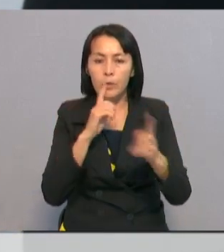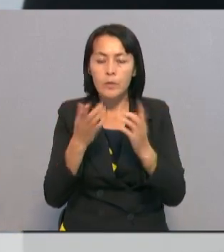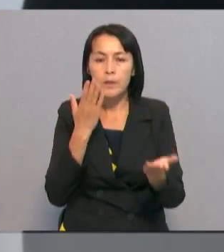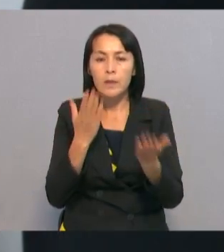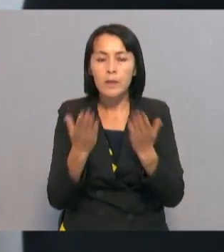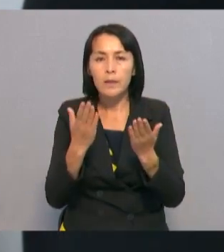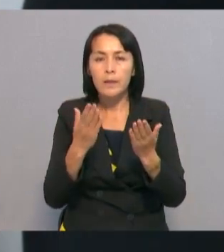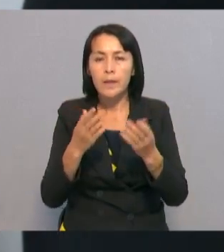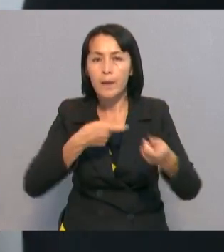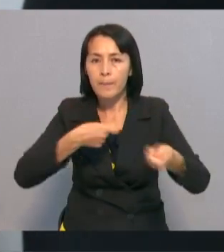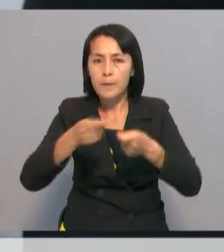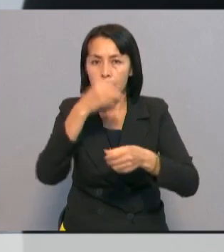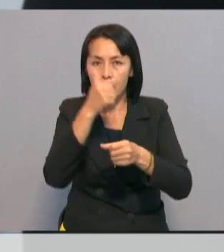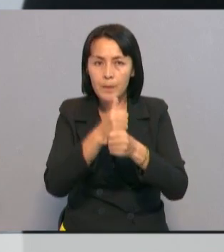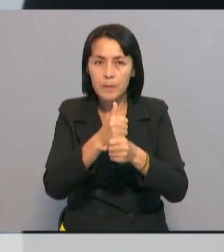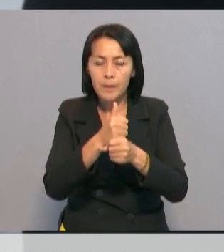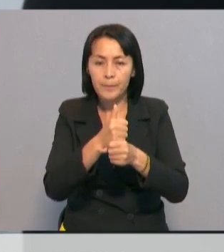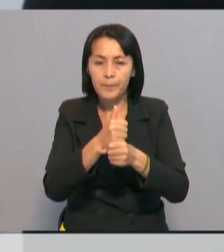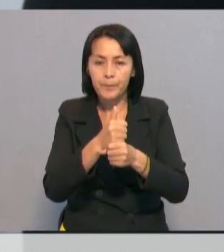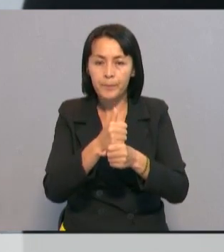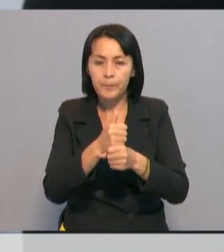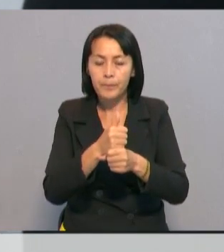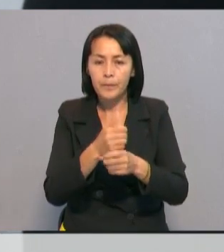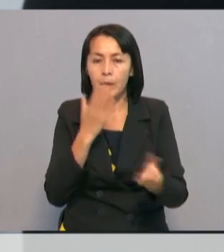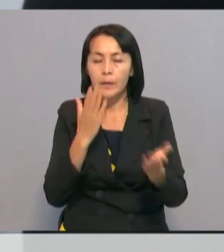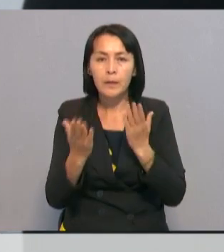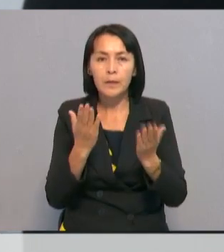Егер басқарма басшылары, егер